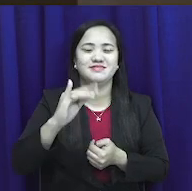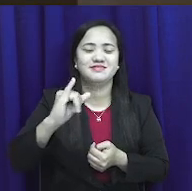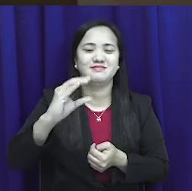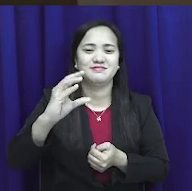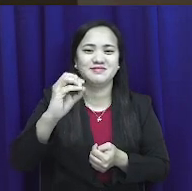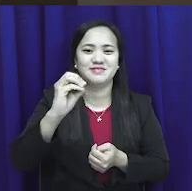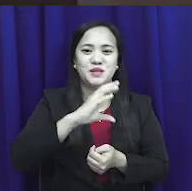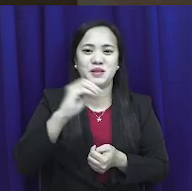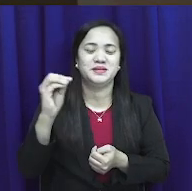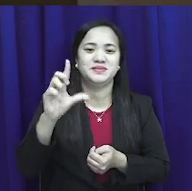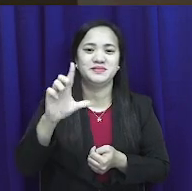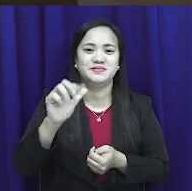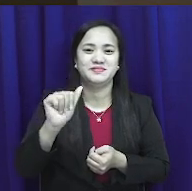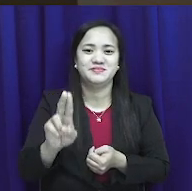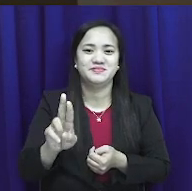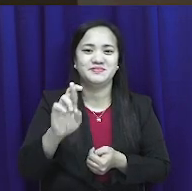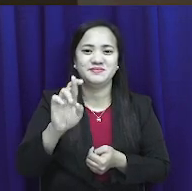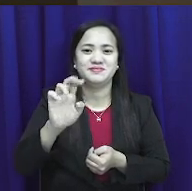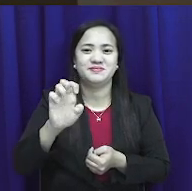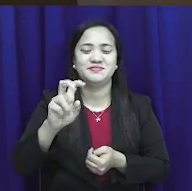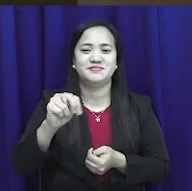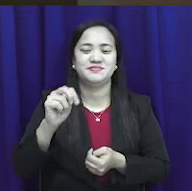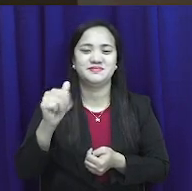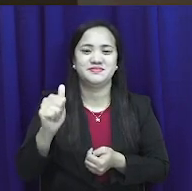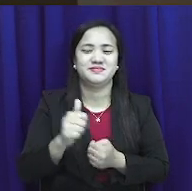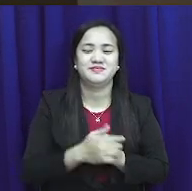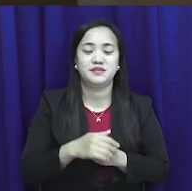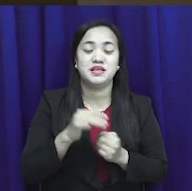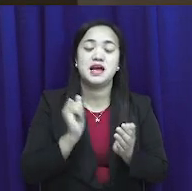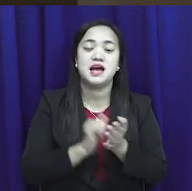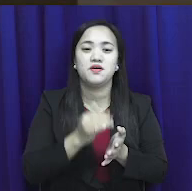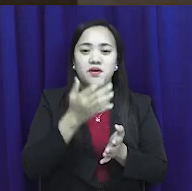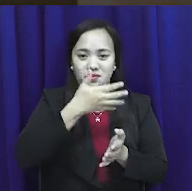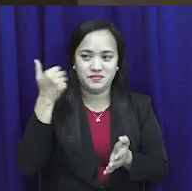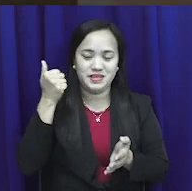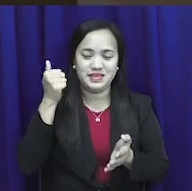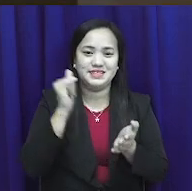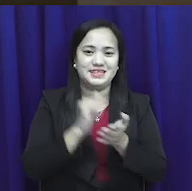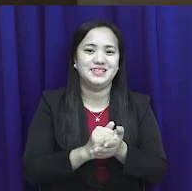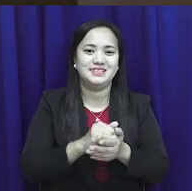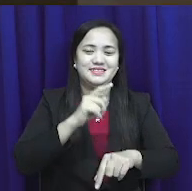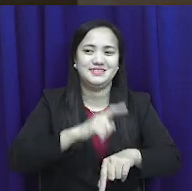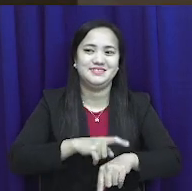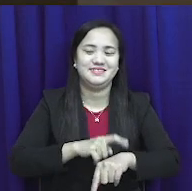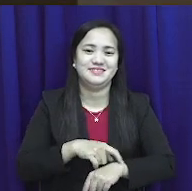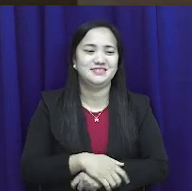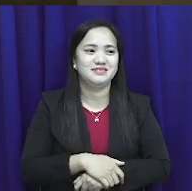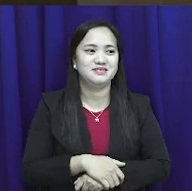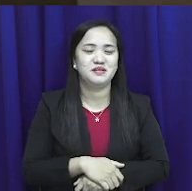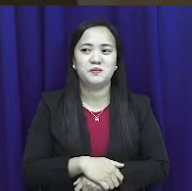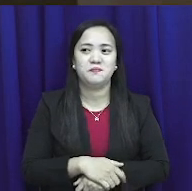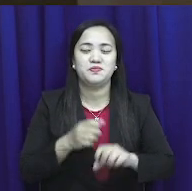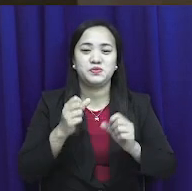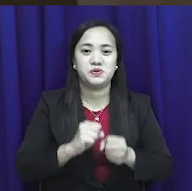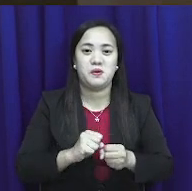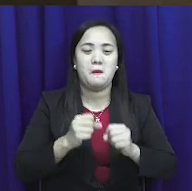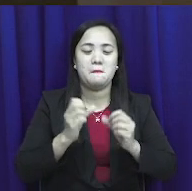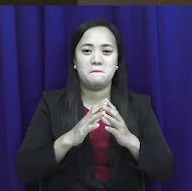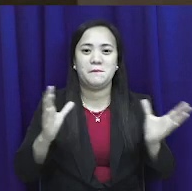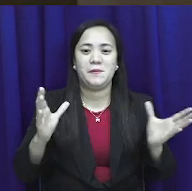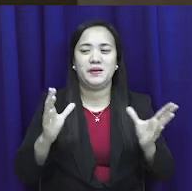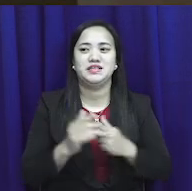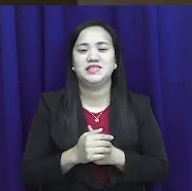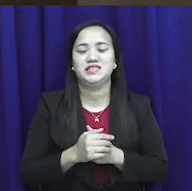o panalo panalo ba ibig ko sabihin yan ha ano Grabeng cheer yan